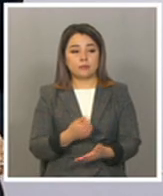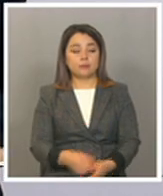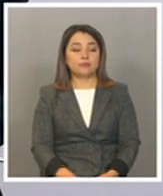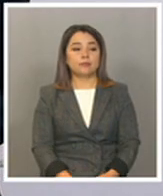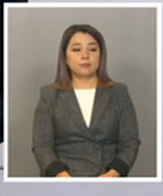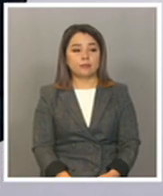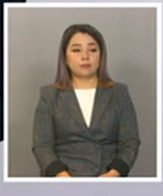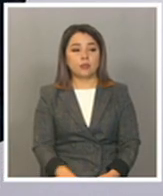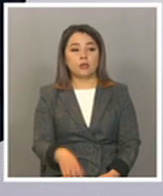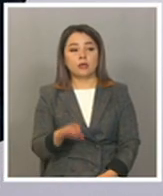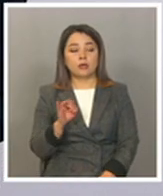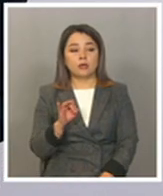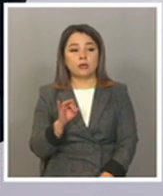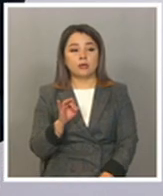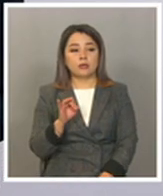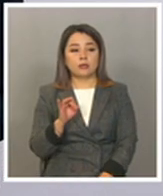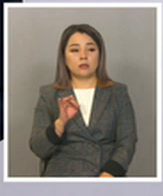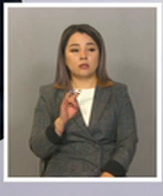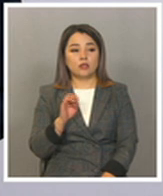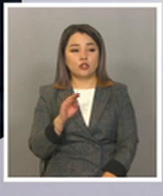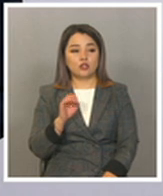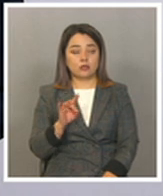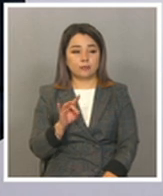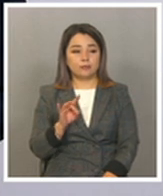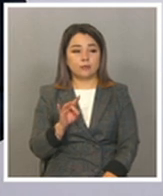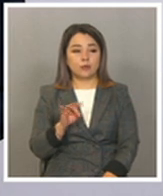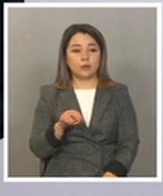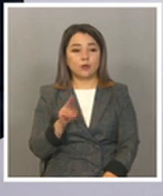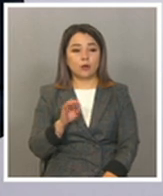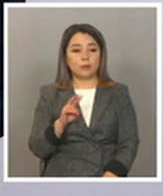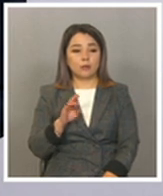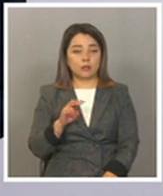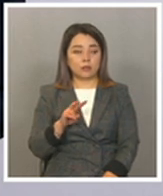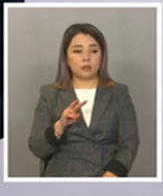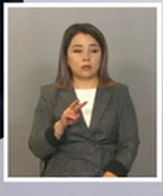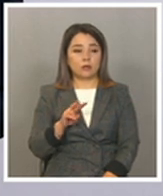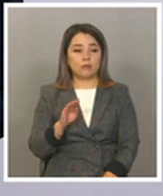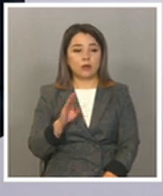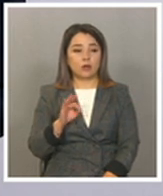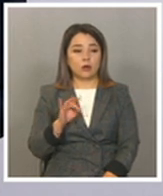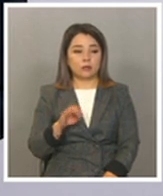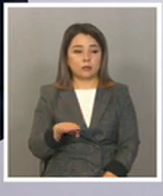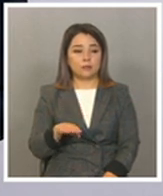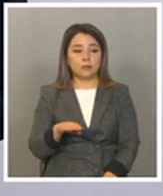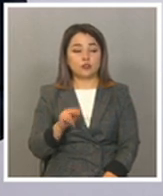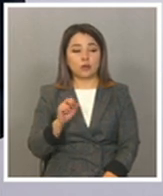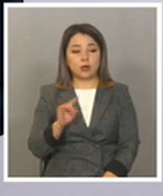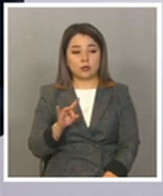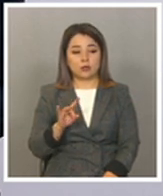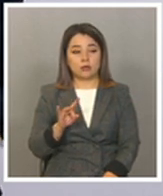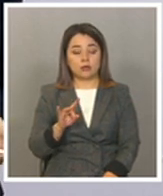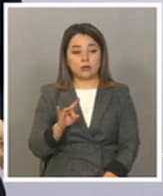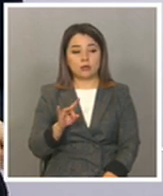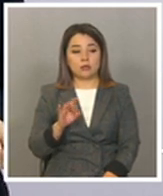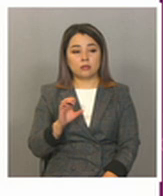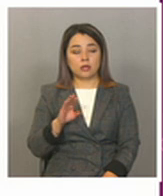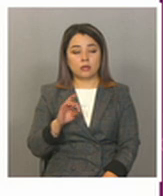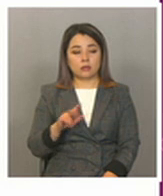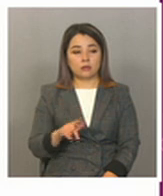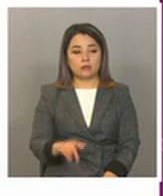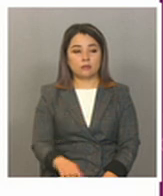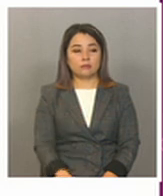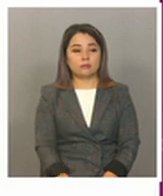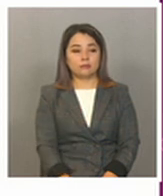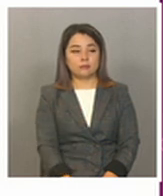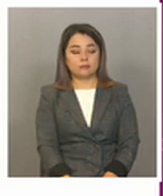Нұсқалары integer, double, float, char, string.